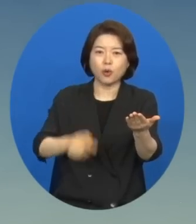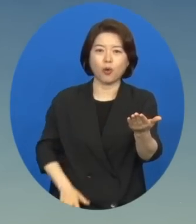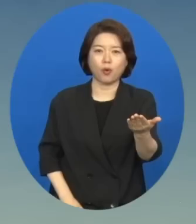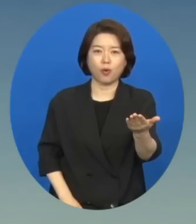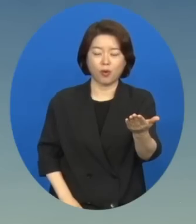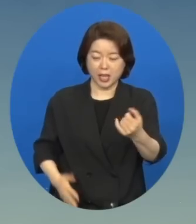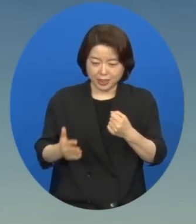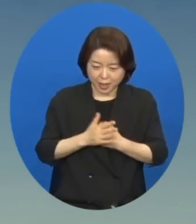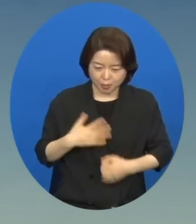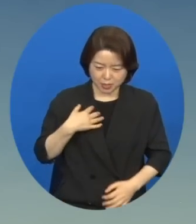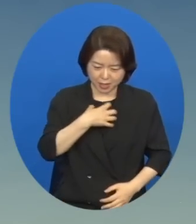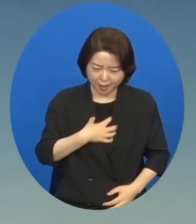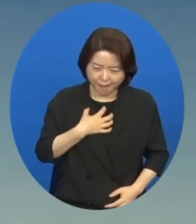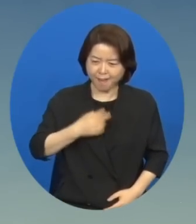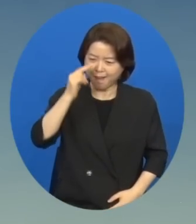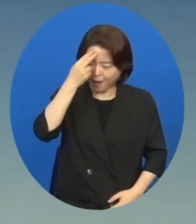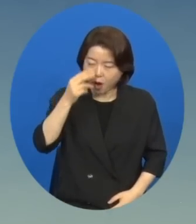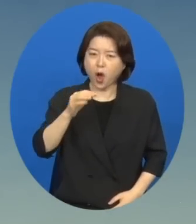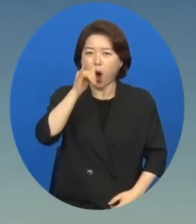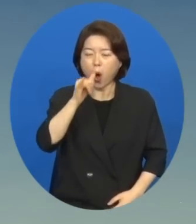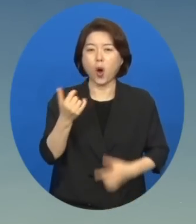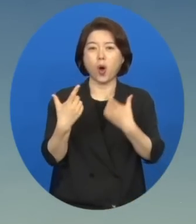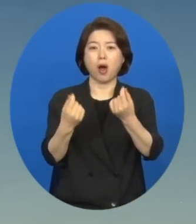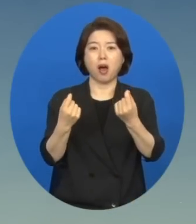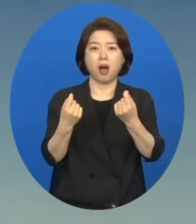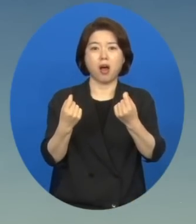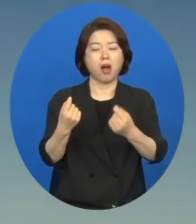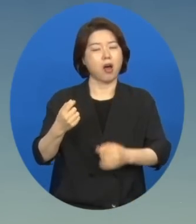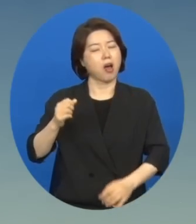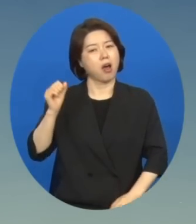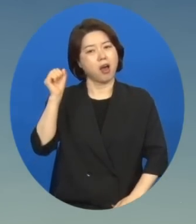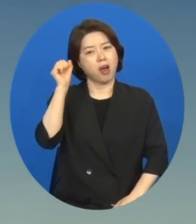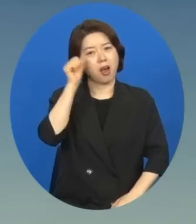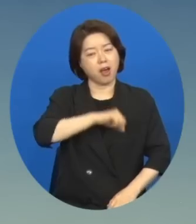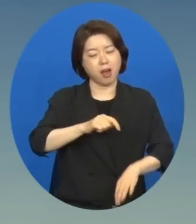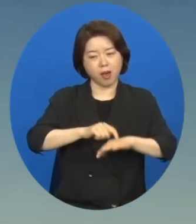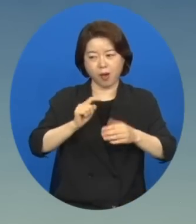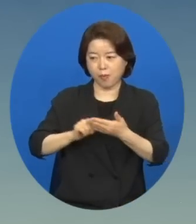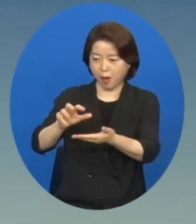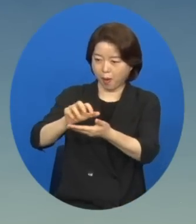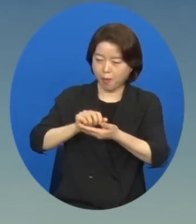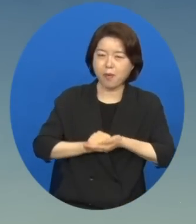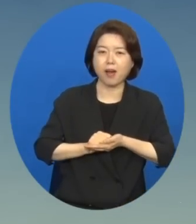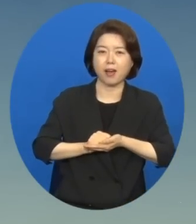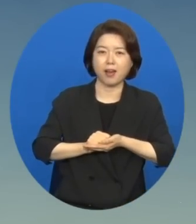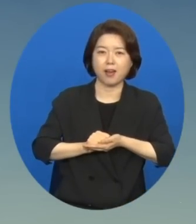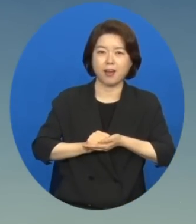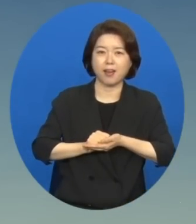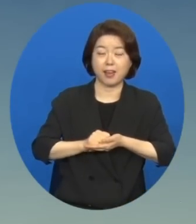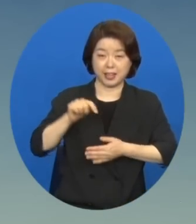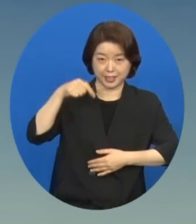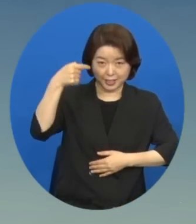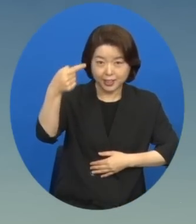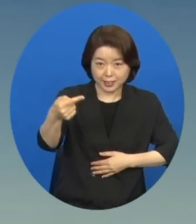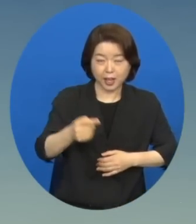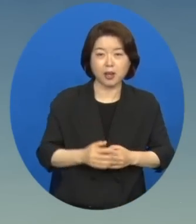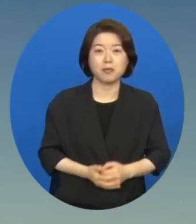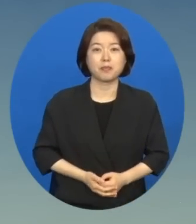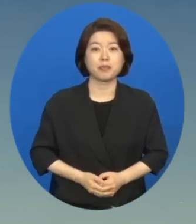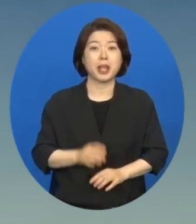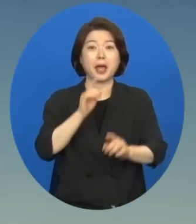내 안에서 근심하시는 것이구나 라는 것이 마음에 품어지더라고요. 그리고 나서 그 다음